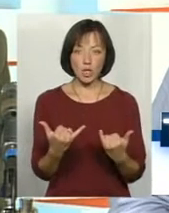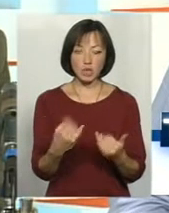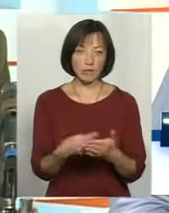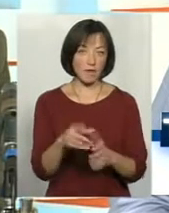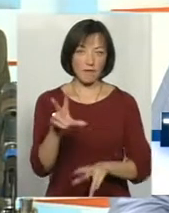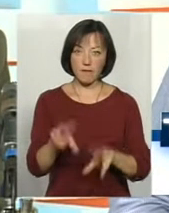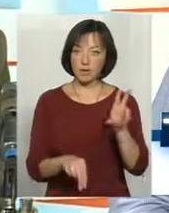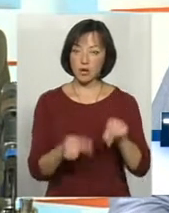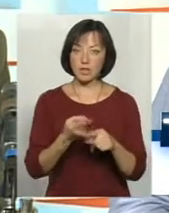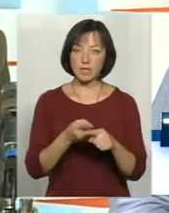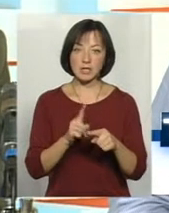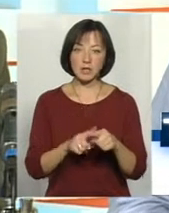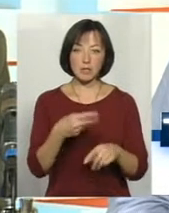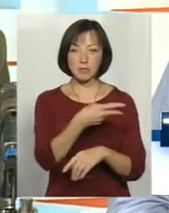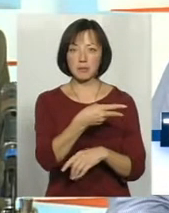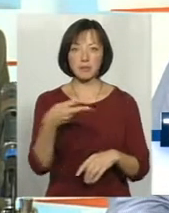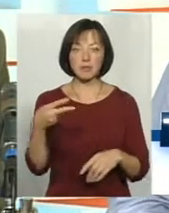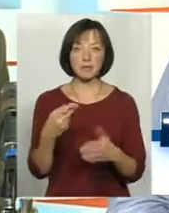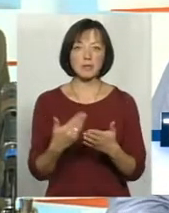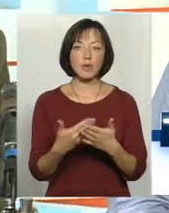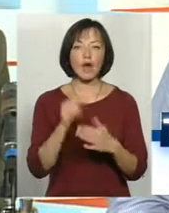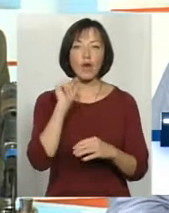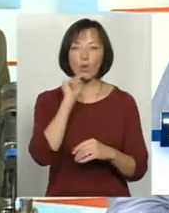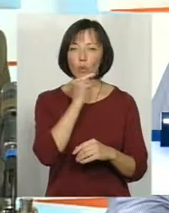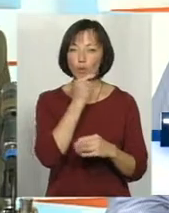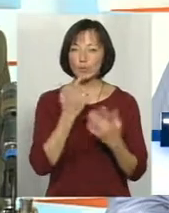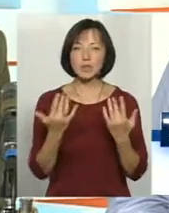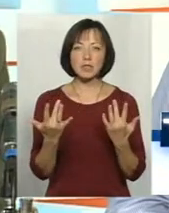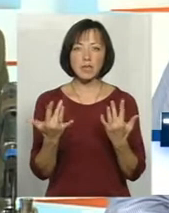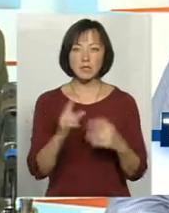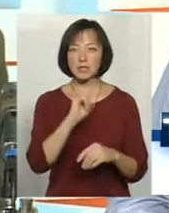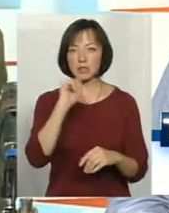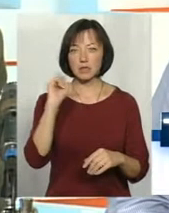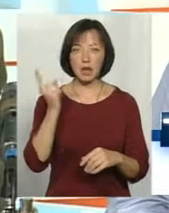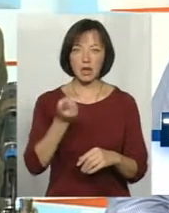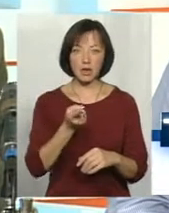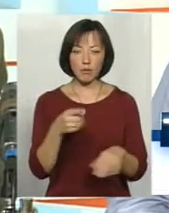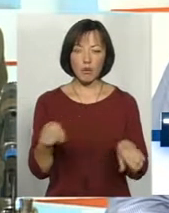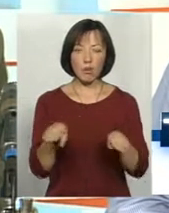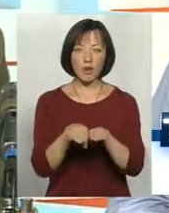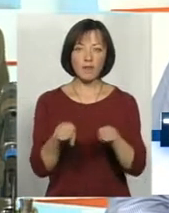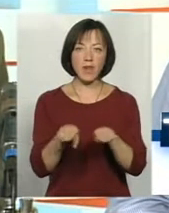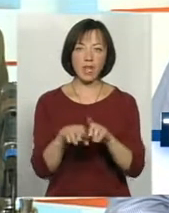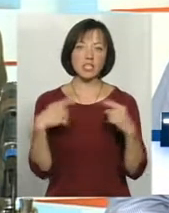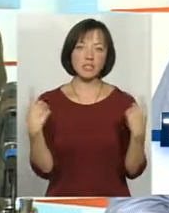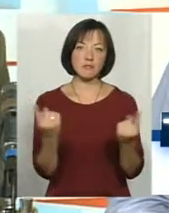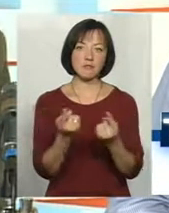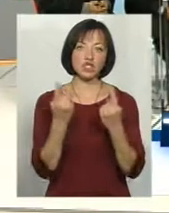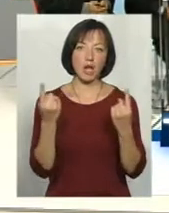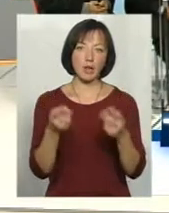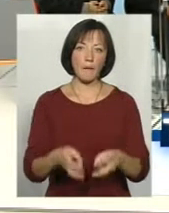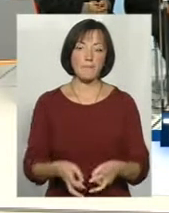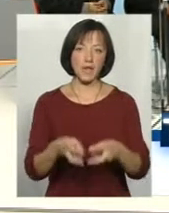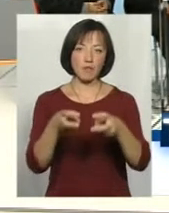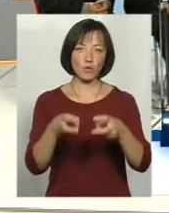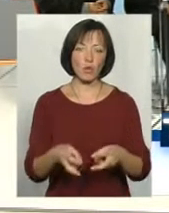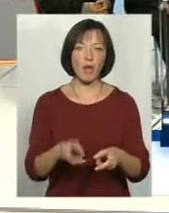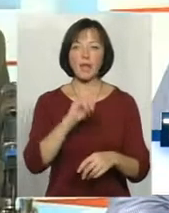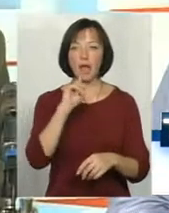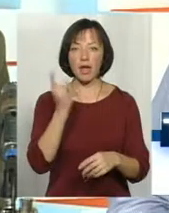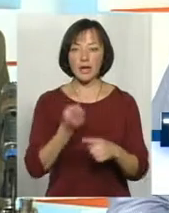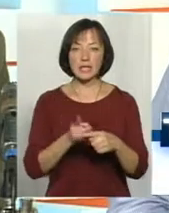рахую, це орієнтовно... Ну, до прикладу, скільки він економитиме за рік в порівнянні з стандартним іншим ліфтом? На рік це